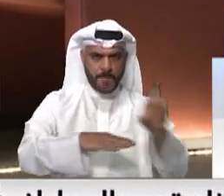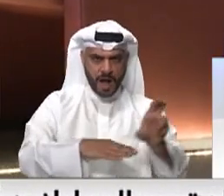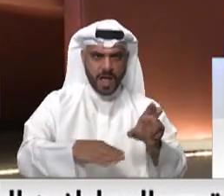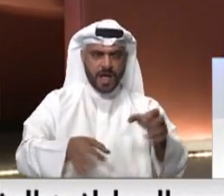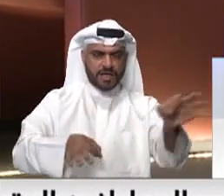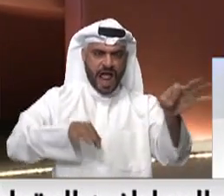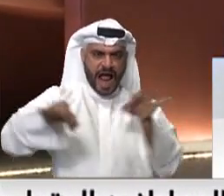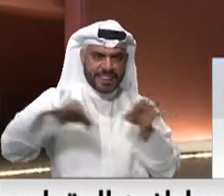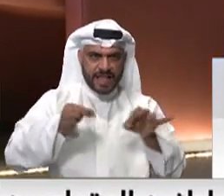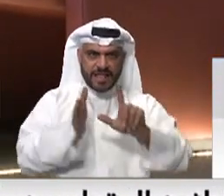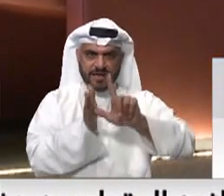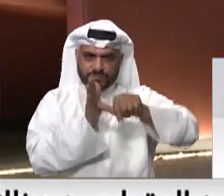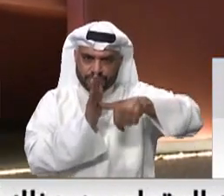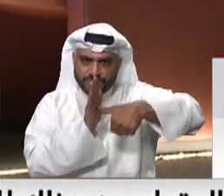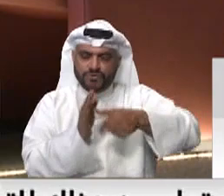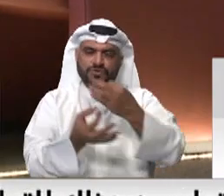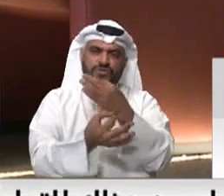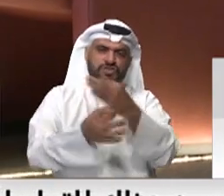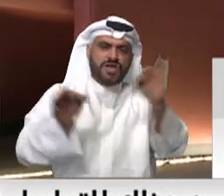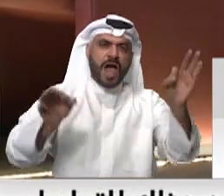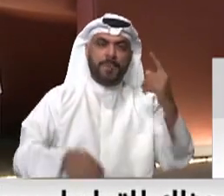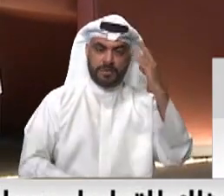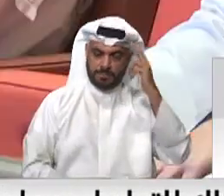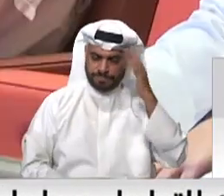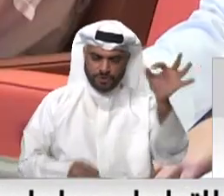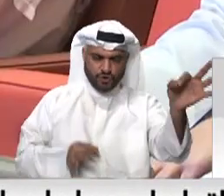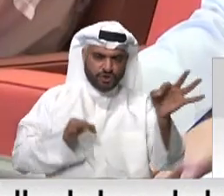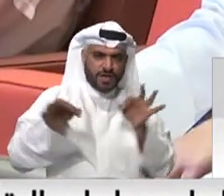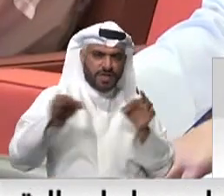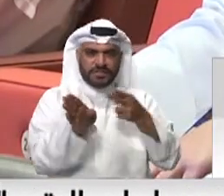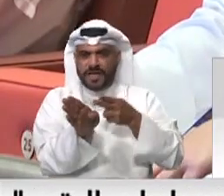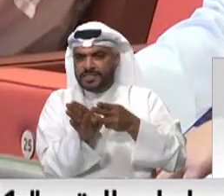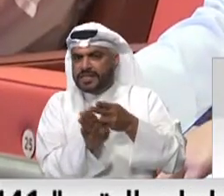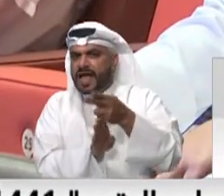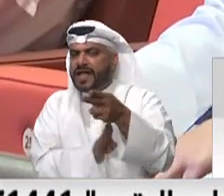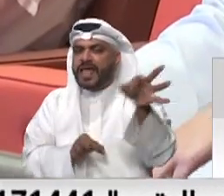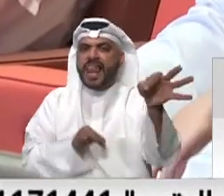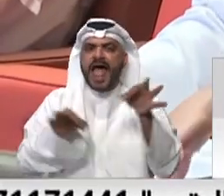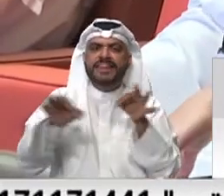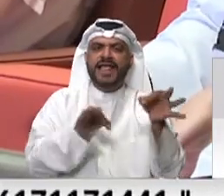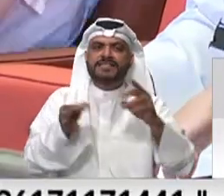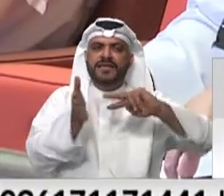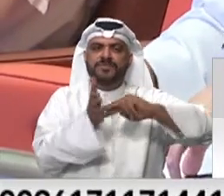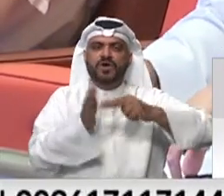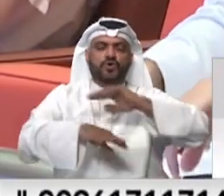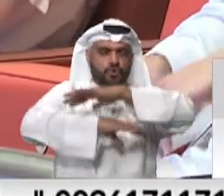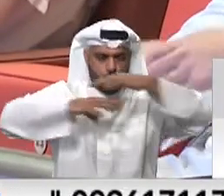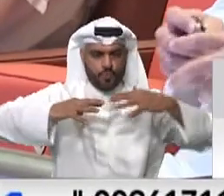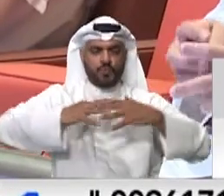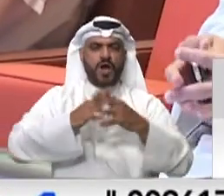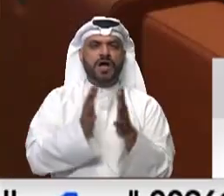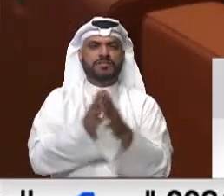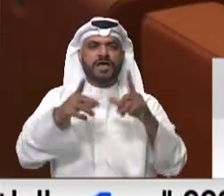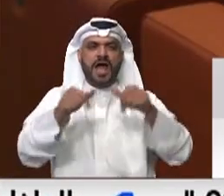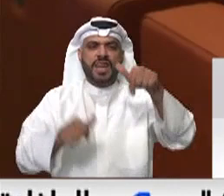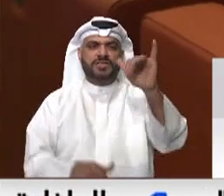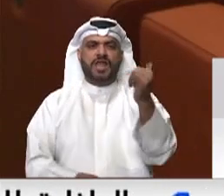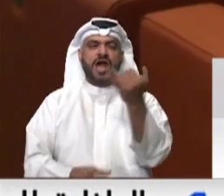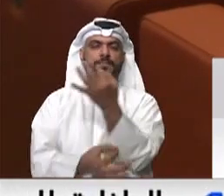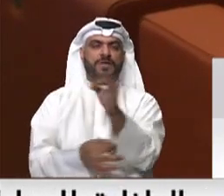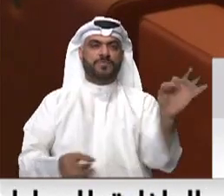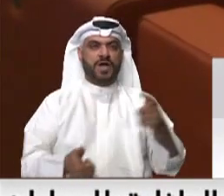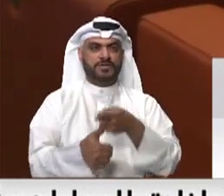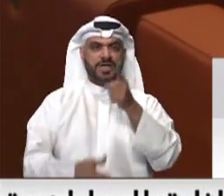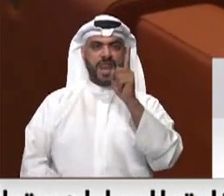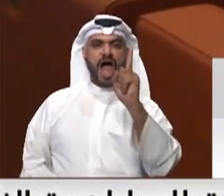تزخر بالكوادر والخبرات العلمية في الكثير من التخصصات الهندسية التي تجتمع في ملتقى الخليج العربي الهندسي